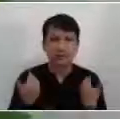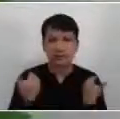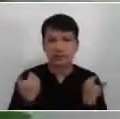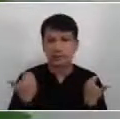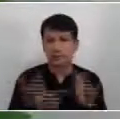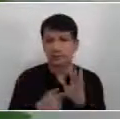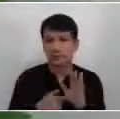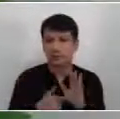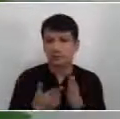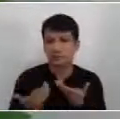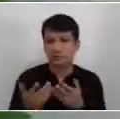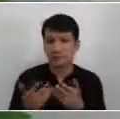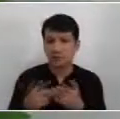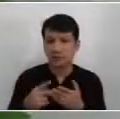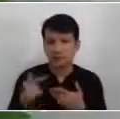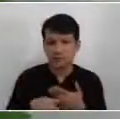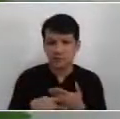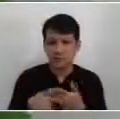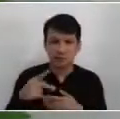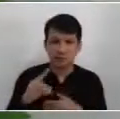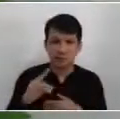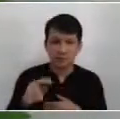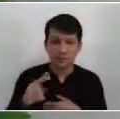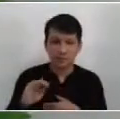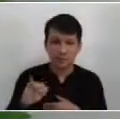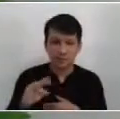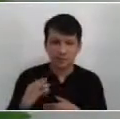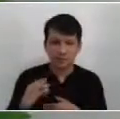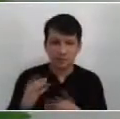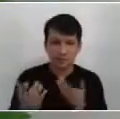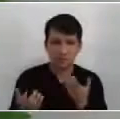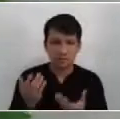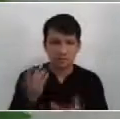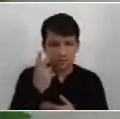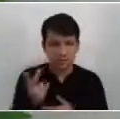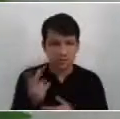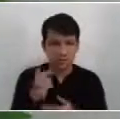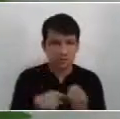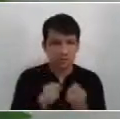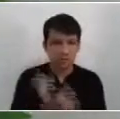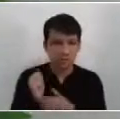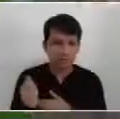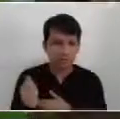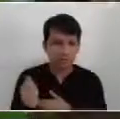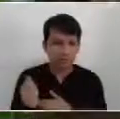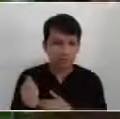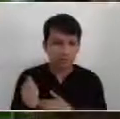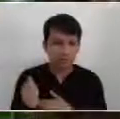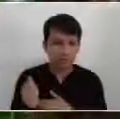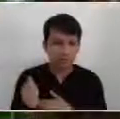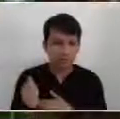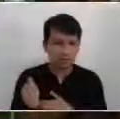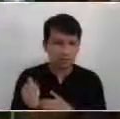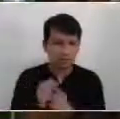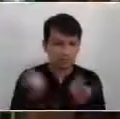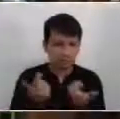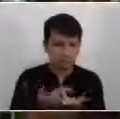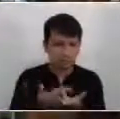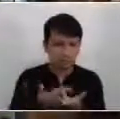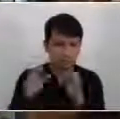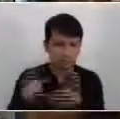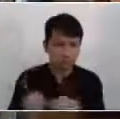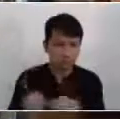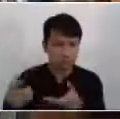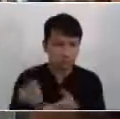ito minomonitor ng mga technician ang planta ng oxygen sa India. Isa-isa nilang tinitingnan kung nagiging maayos ba ang lock